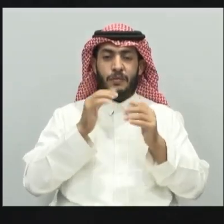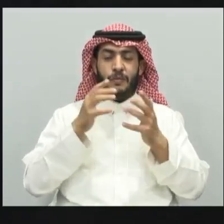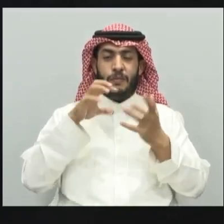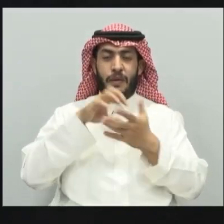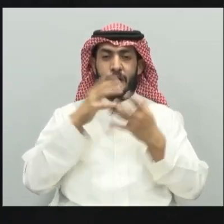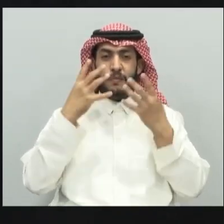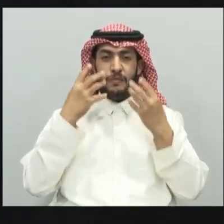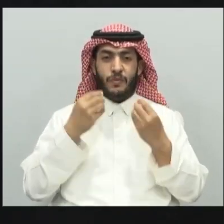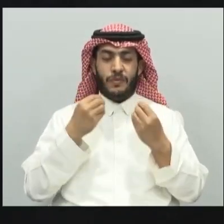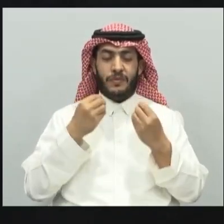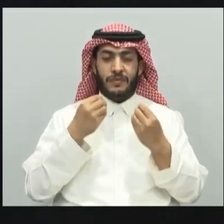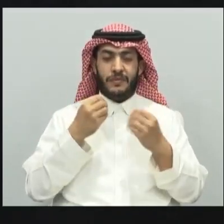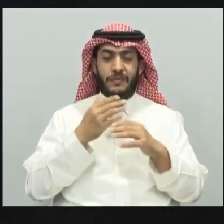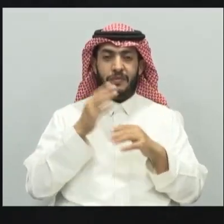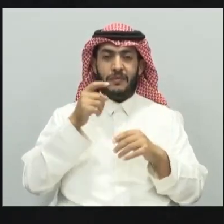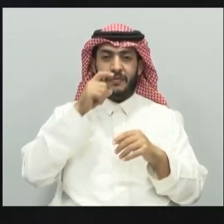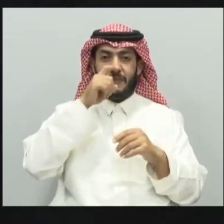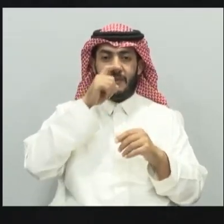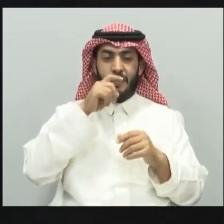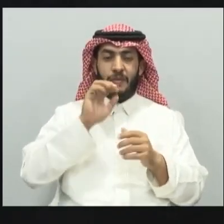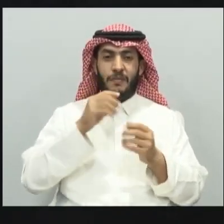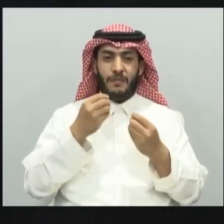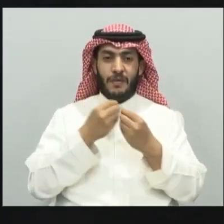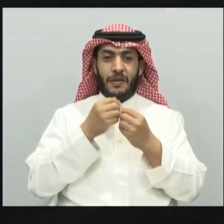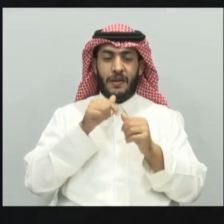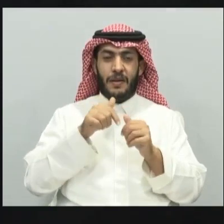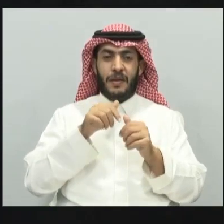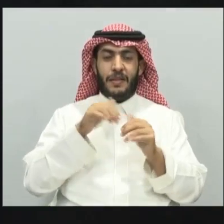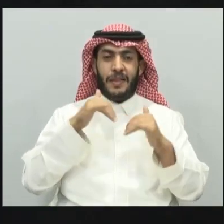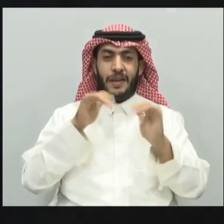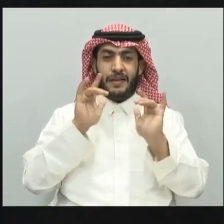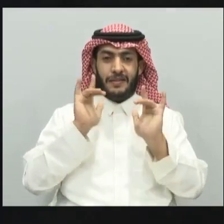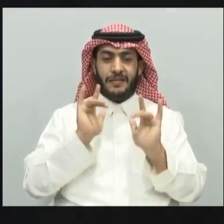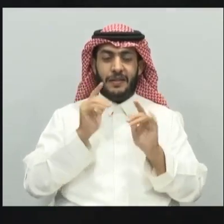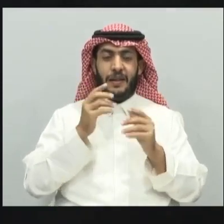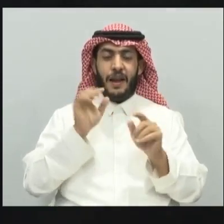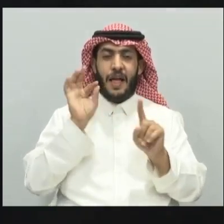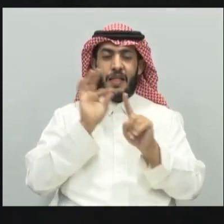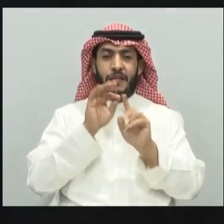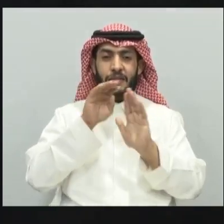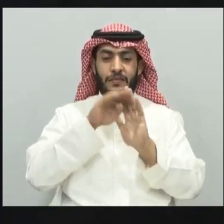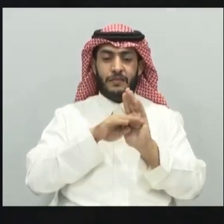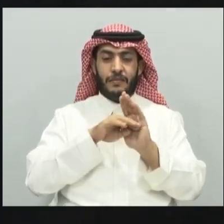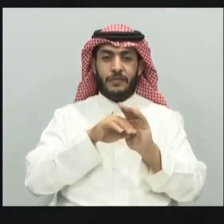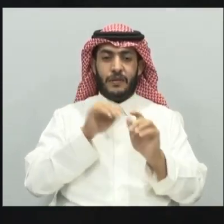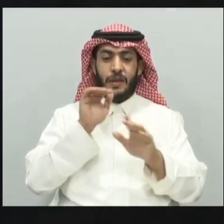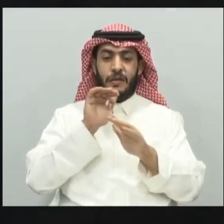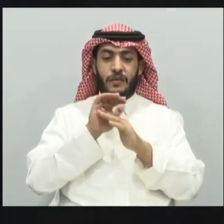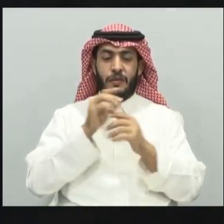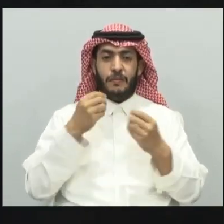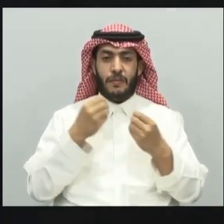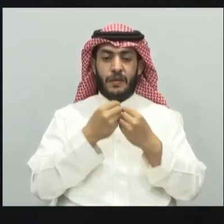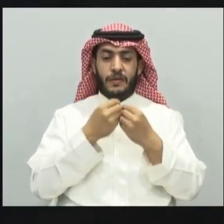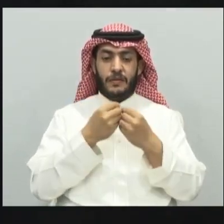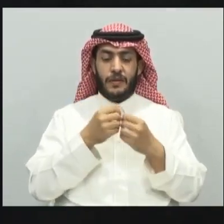الممتع المفيد يحسن بنا ان نقف واياكم على ابرز واهم الاهداف المرسومه لدرس فكونوا